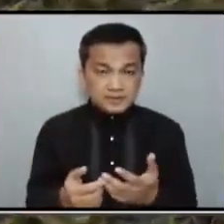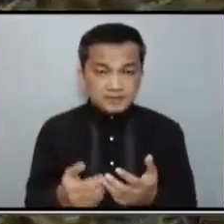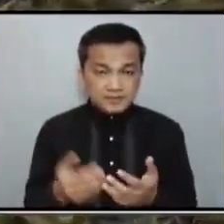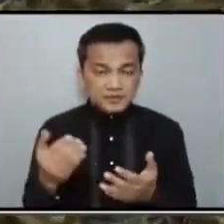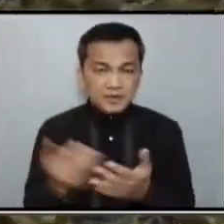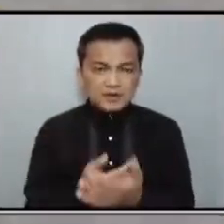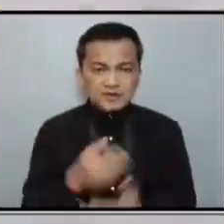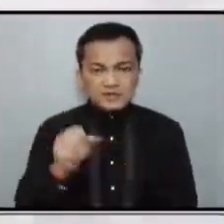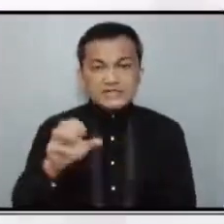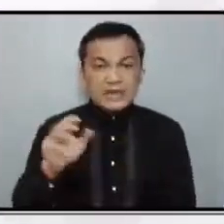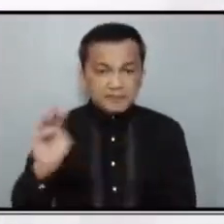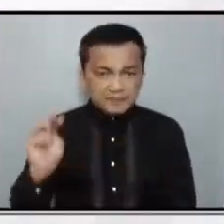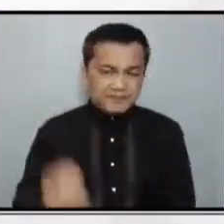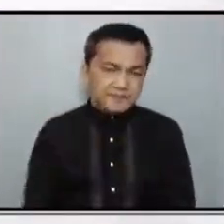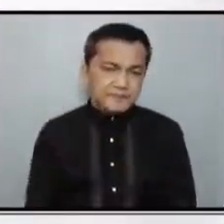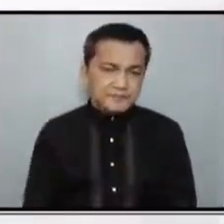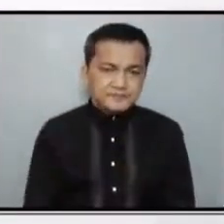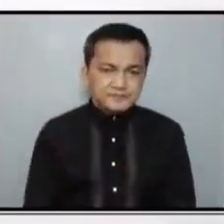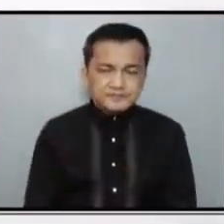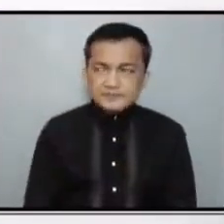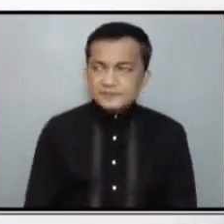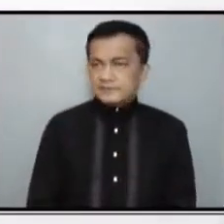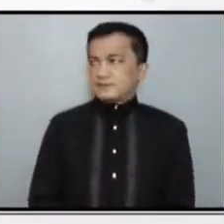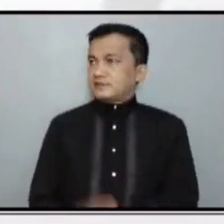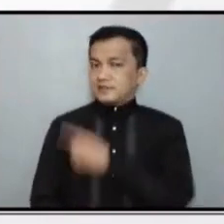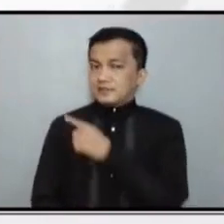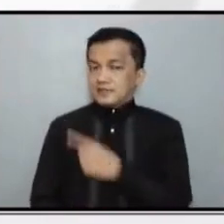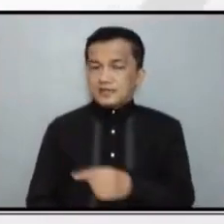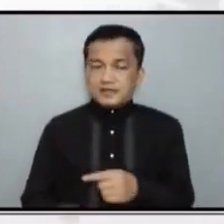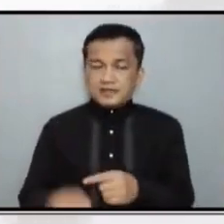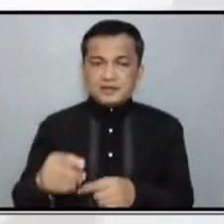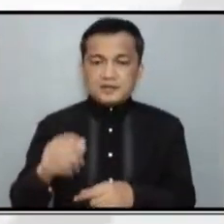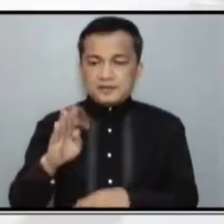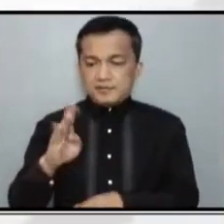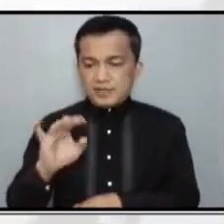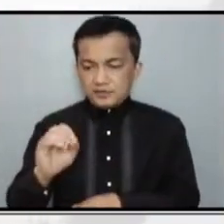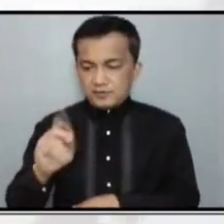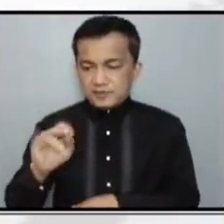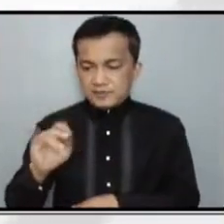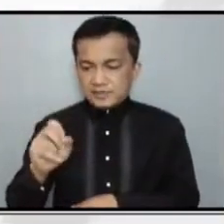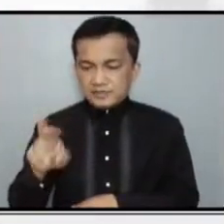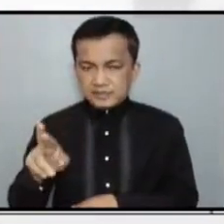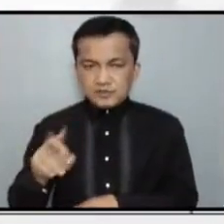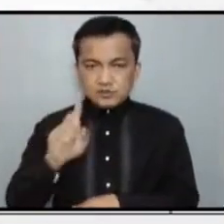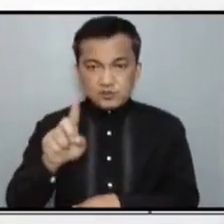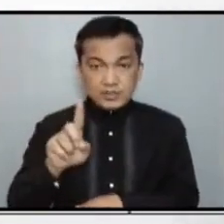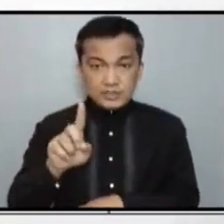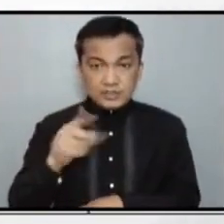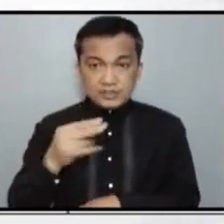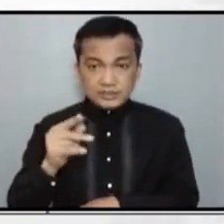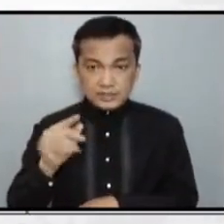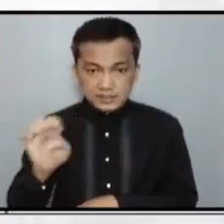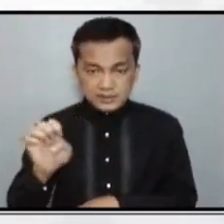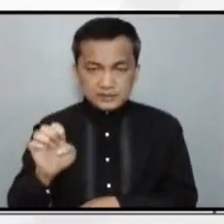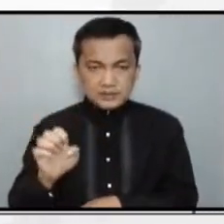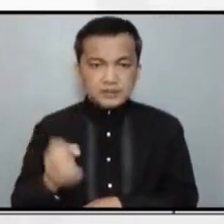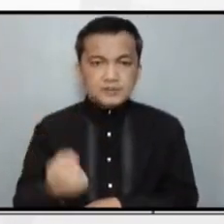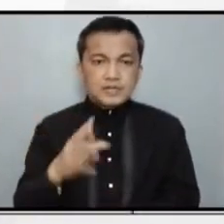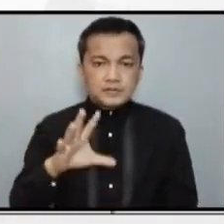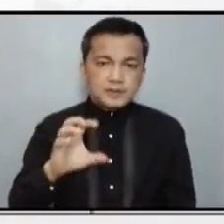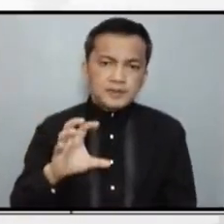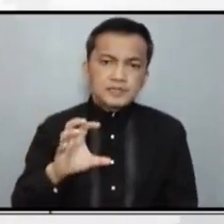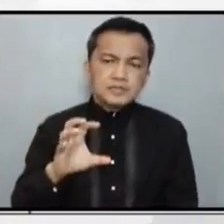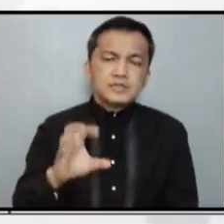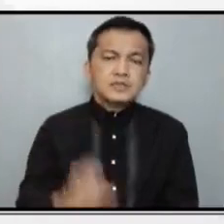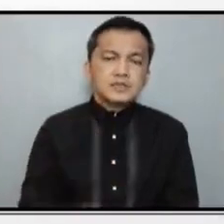Ang presyo nga ng biofertilizer sa isang hektarya na cost na sa 500 pesos lang, ito